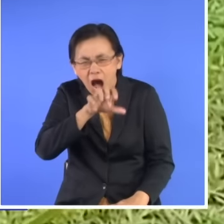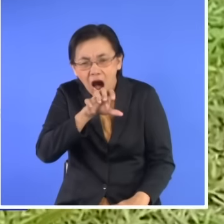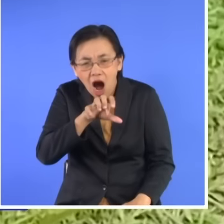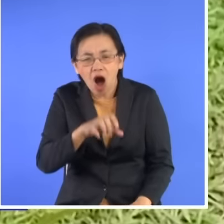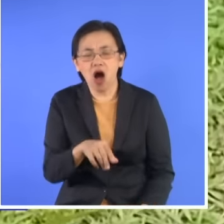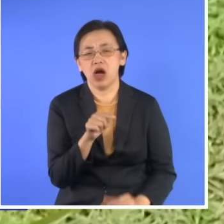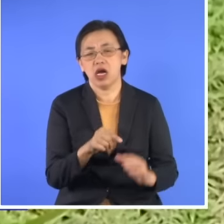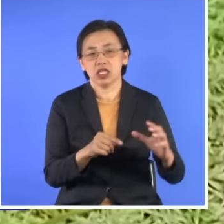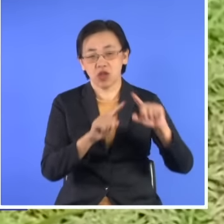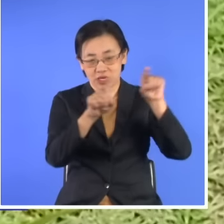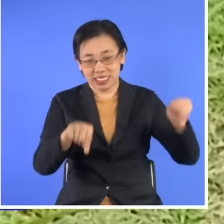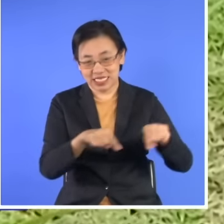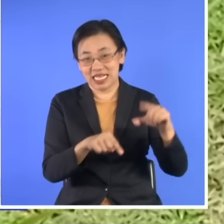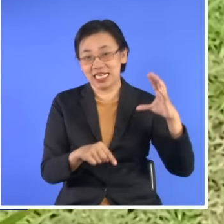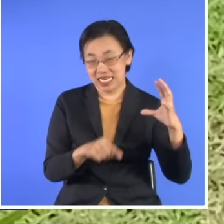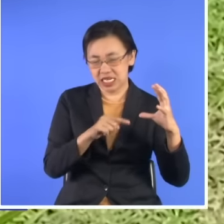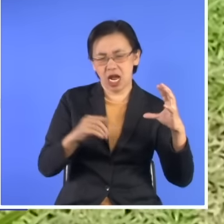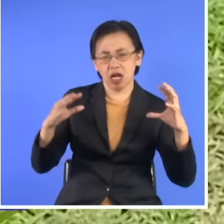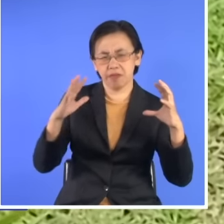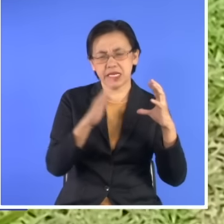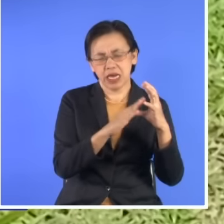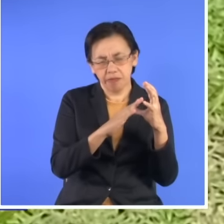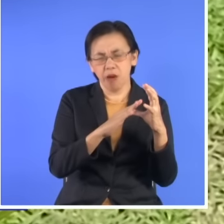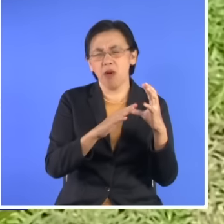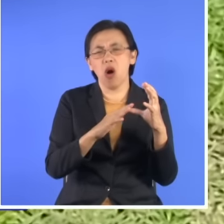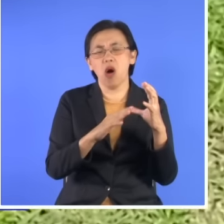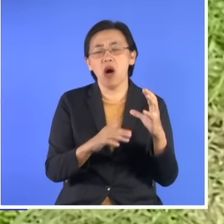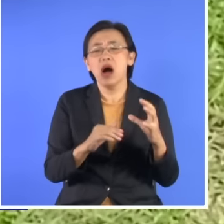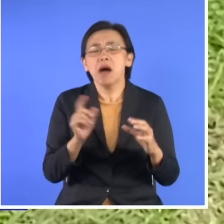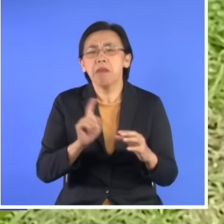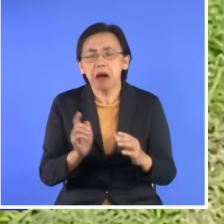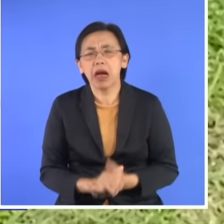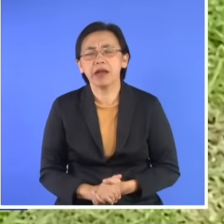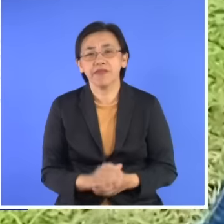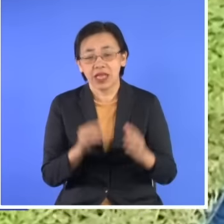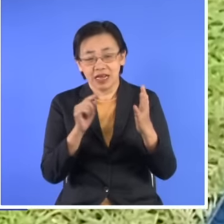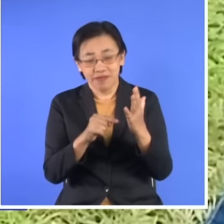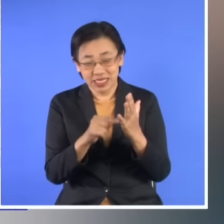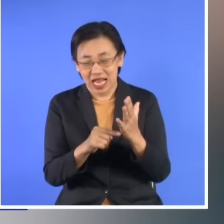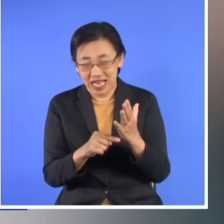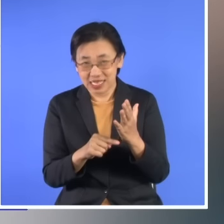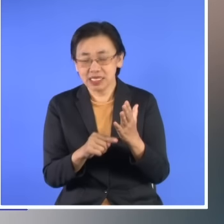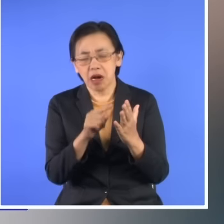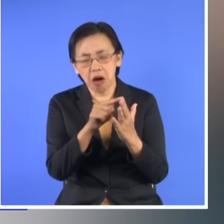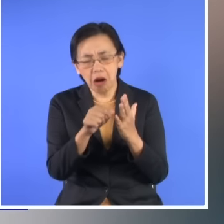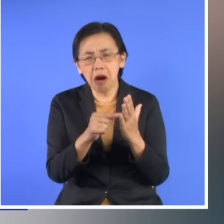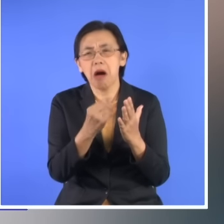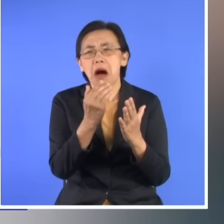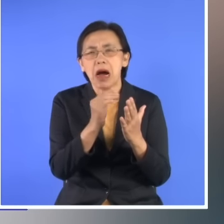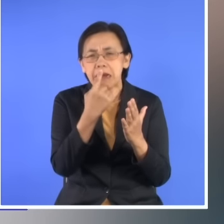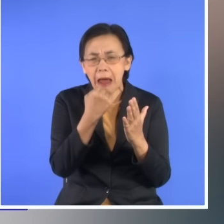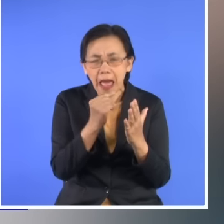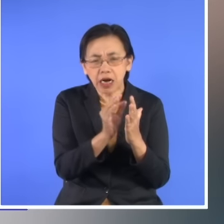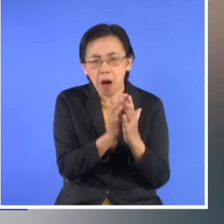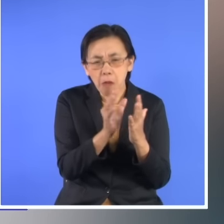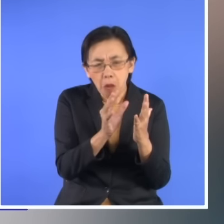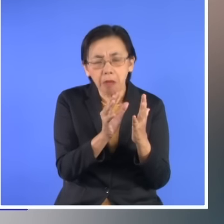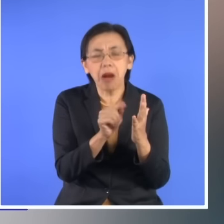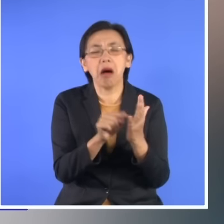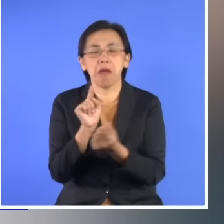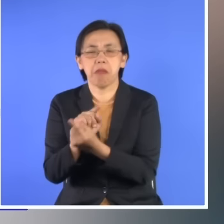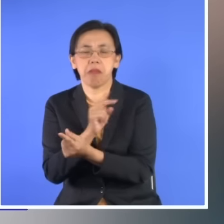ตัวนี้เนี่ยครับเนี่ยเมื่อเข้าไปดูก็พบว่าเนี่ยมือซ้ายของน้องเฟิร์สเนี่ยบวมแดงทั้งฝ่ามือเลยก็รีบนำตัวลูกเส่งโรงพยาบาลนี่